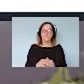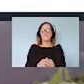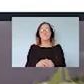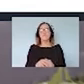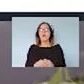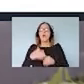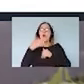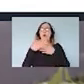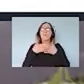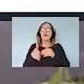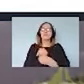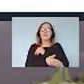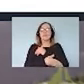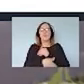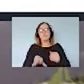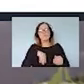Otwarte zasoby